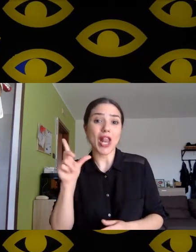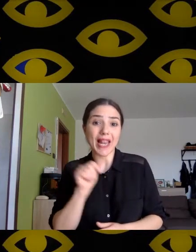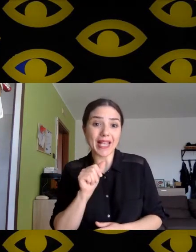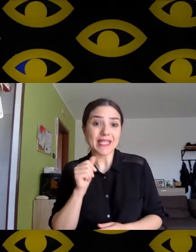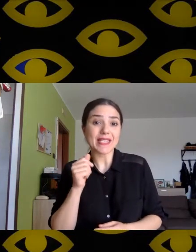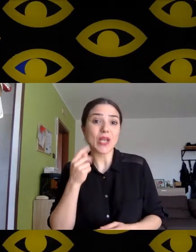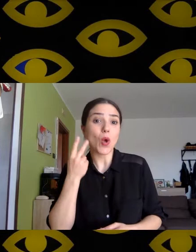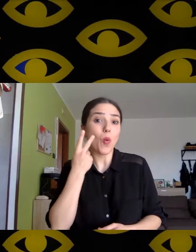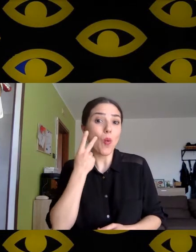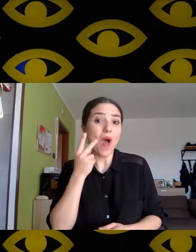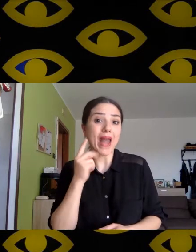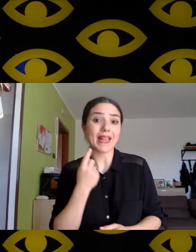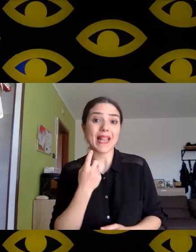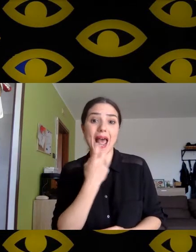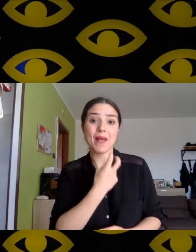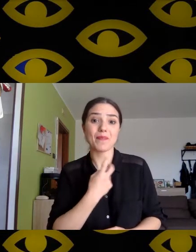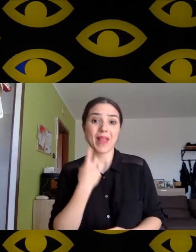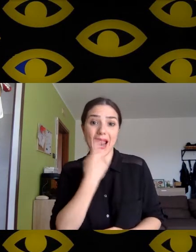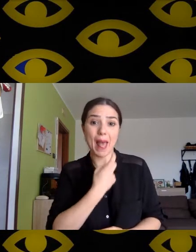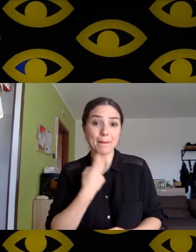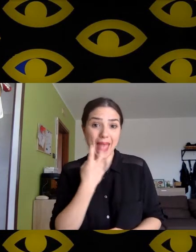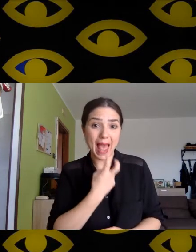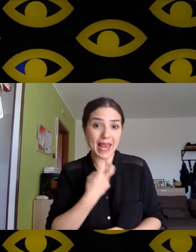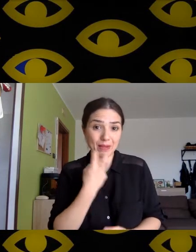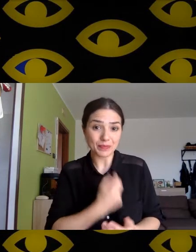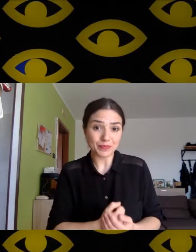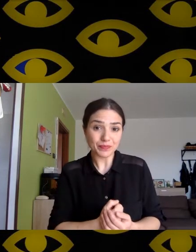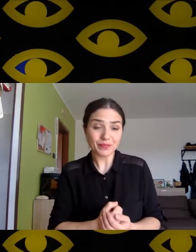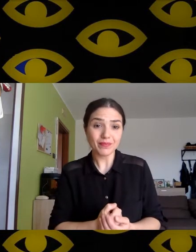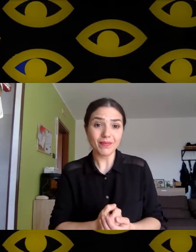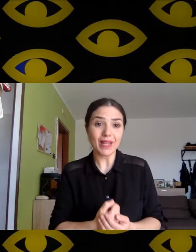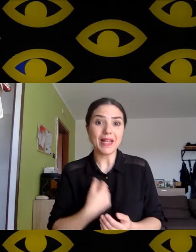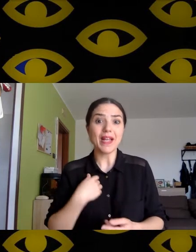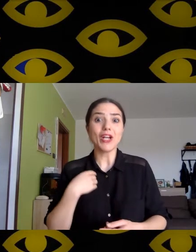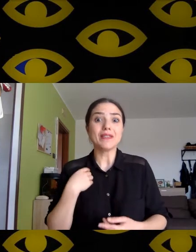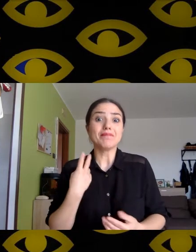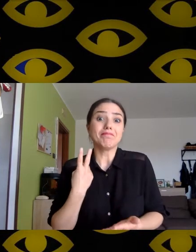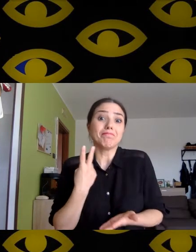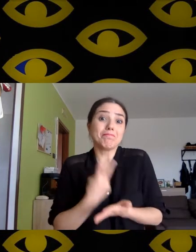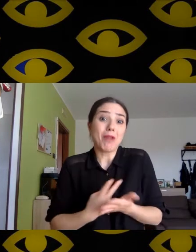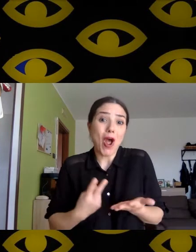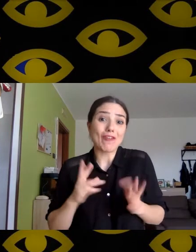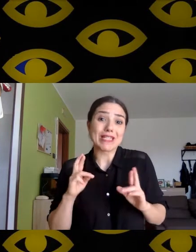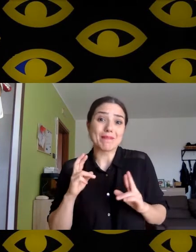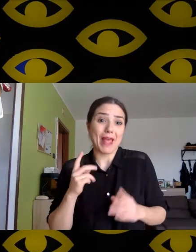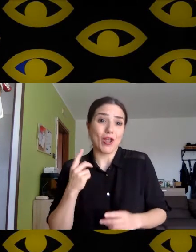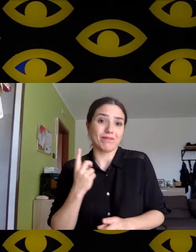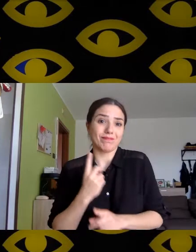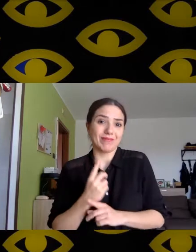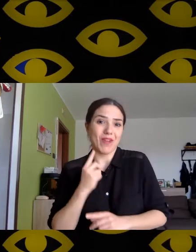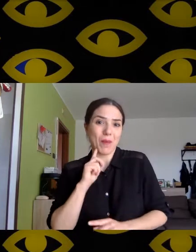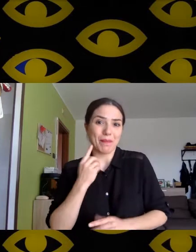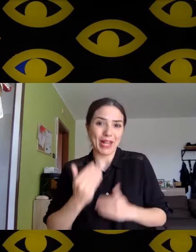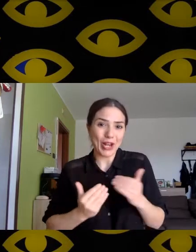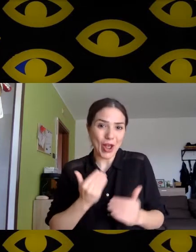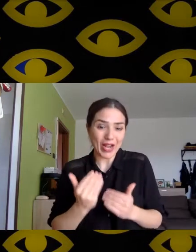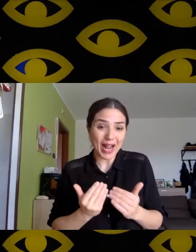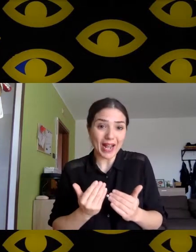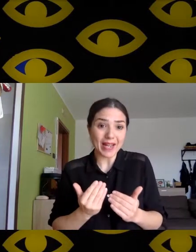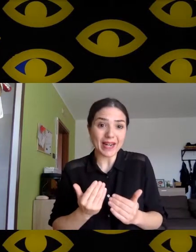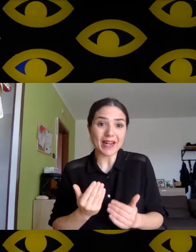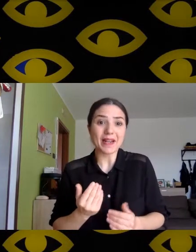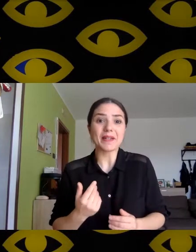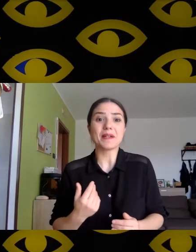mantenere, di tenere a mente queste istruzioni, queste modalità, in modo